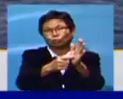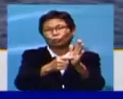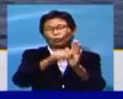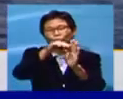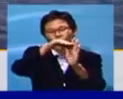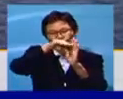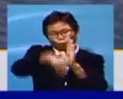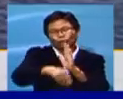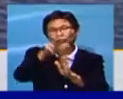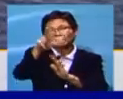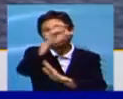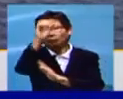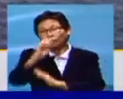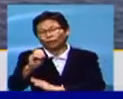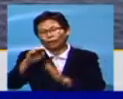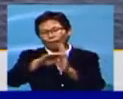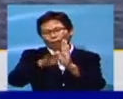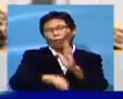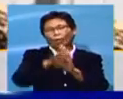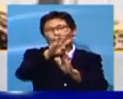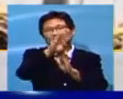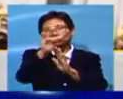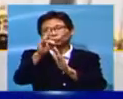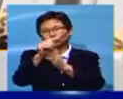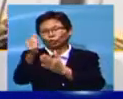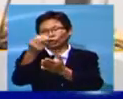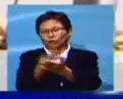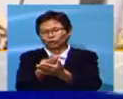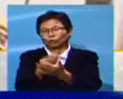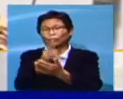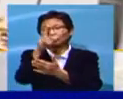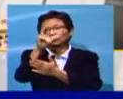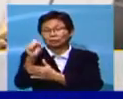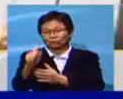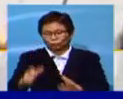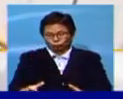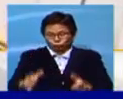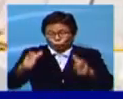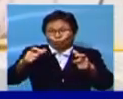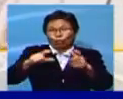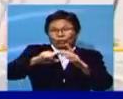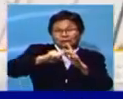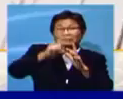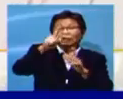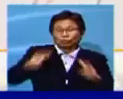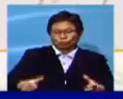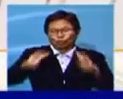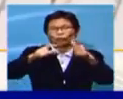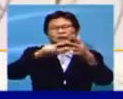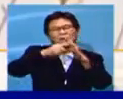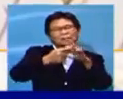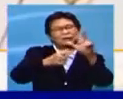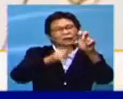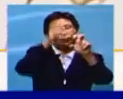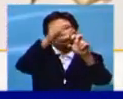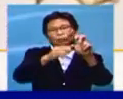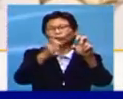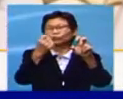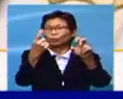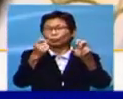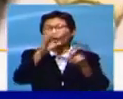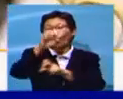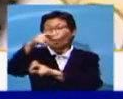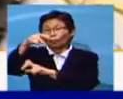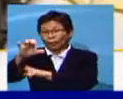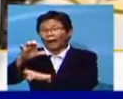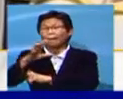turun 3% di bawah 47 Amerika sat Tong paras terendah sejak 30 November sumber OPEC berkata